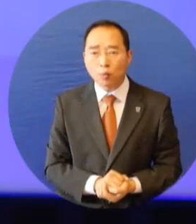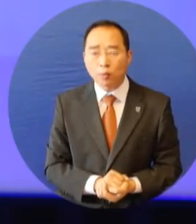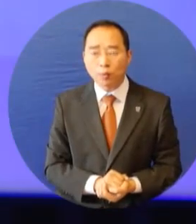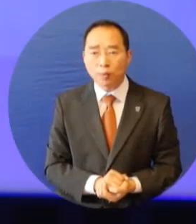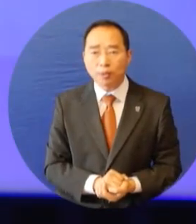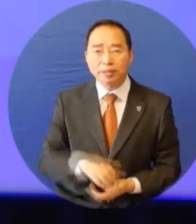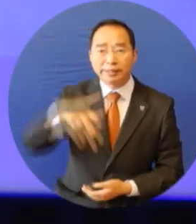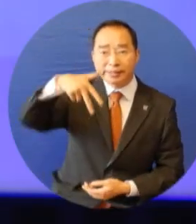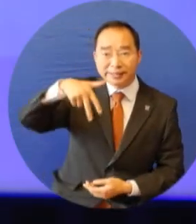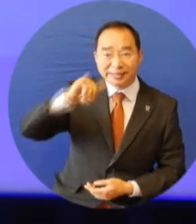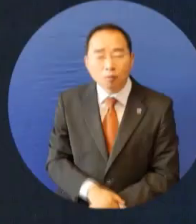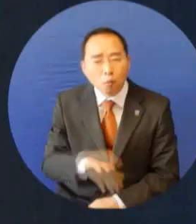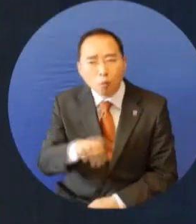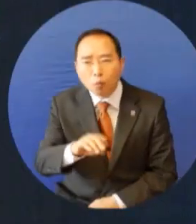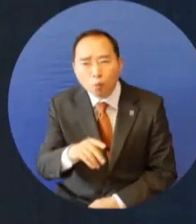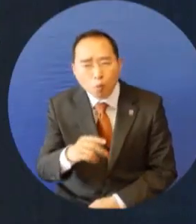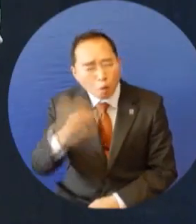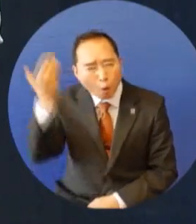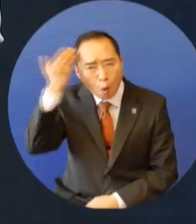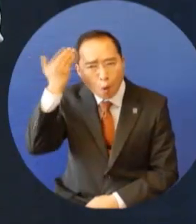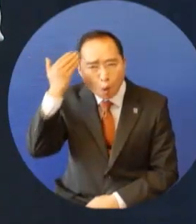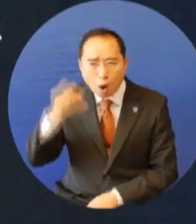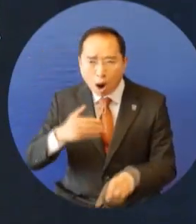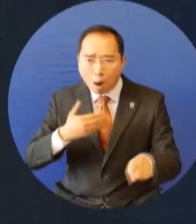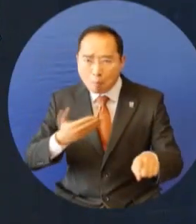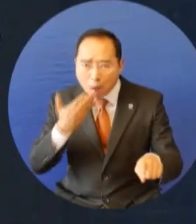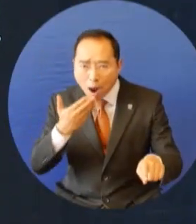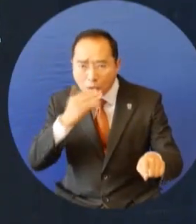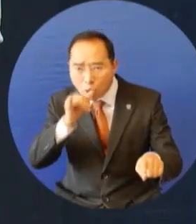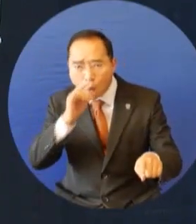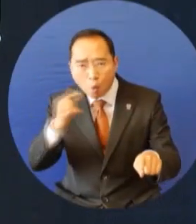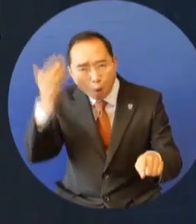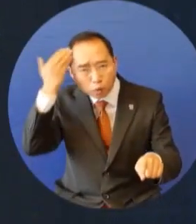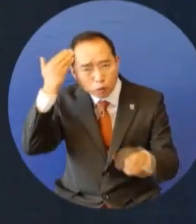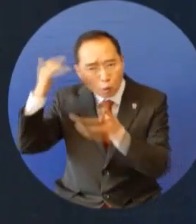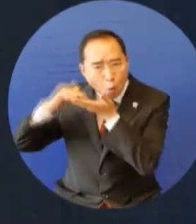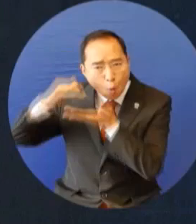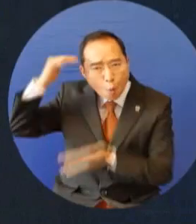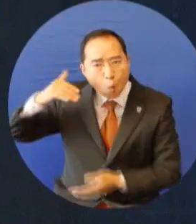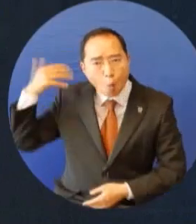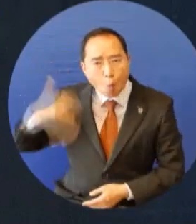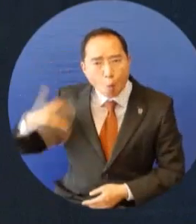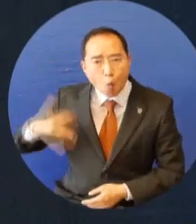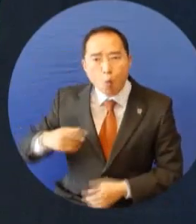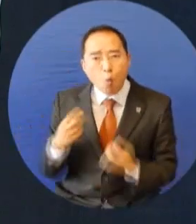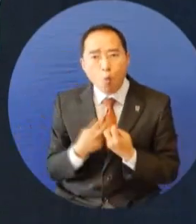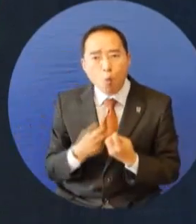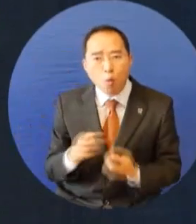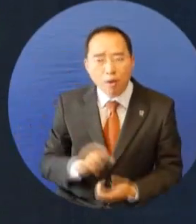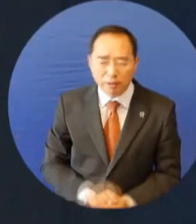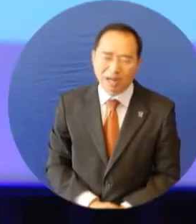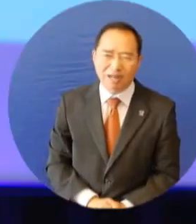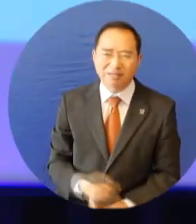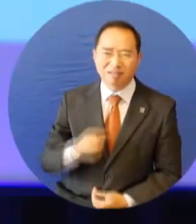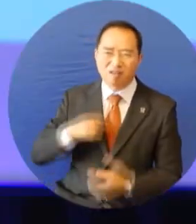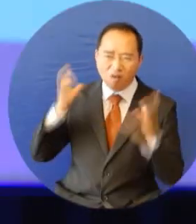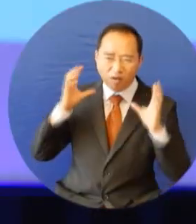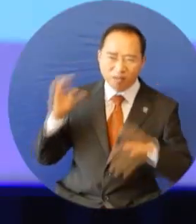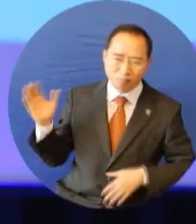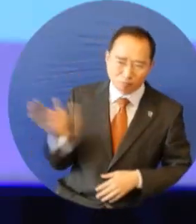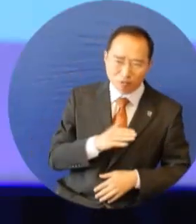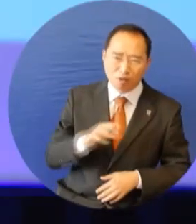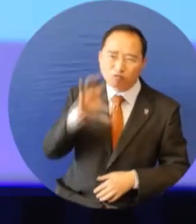다 갖추고 있어요. 네, 어떻게 다 아시는 거예요? 이거 먹어도 되는 건지 안 먹어도 되는 건지.